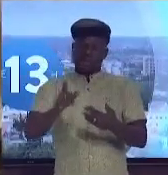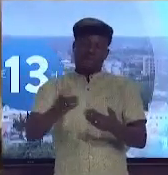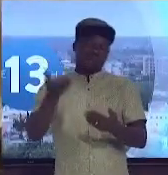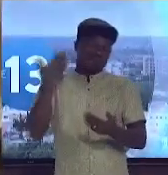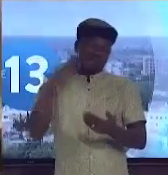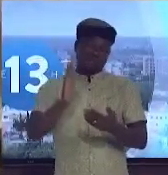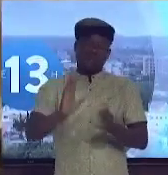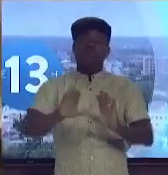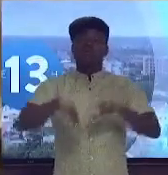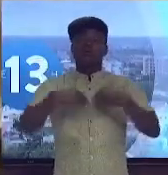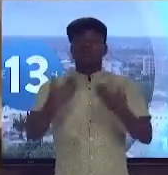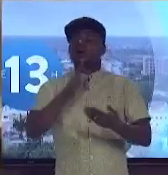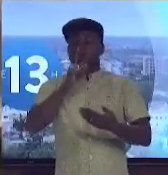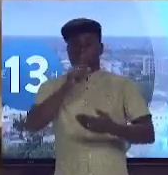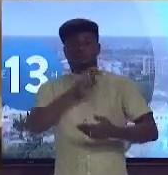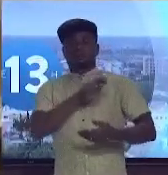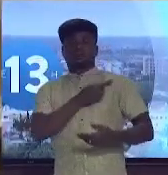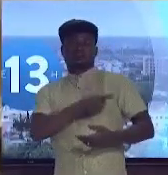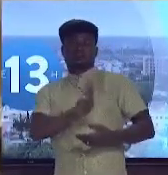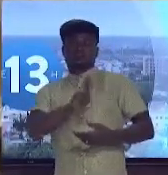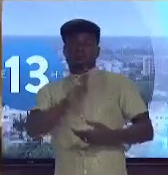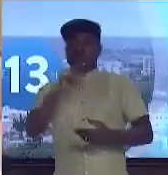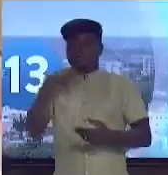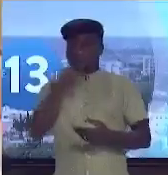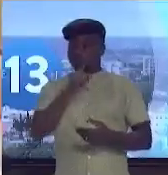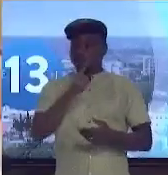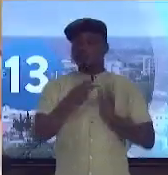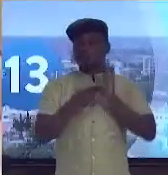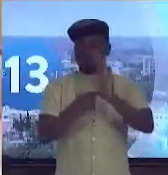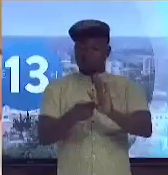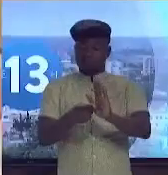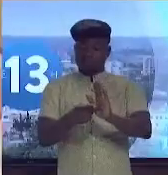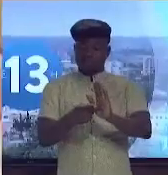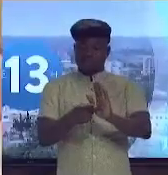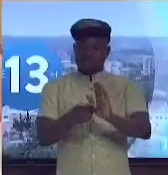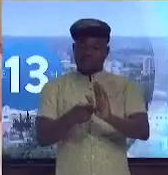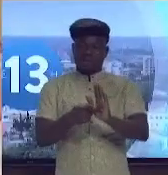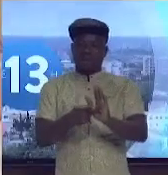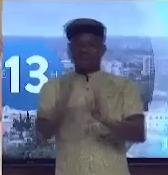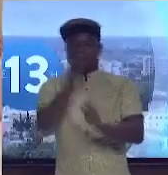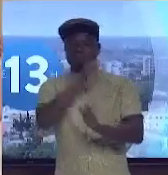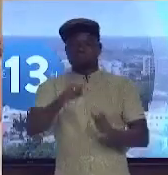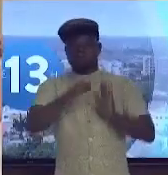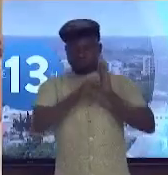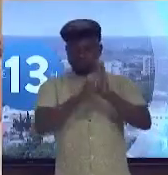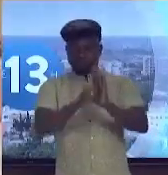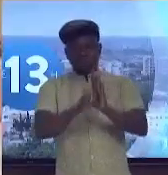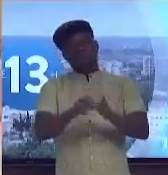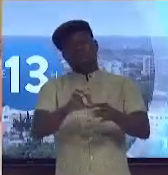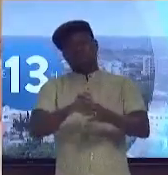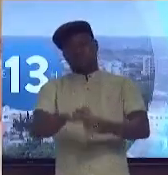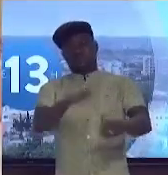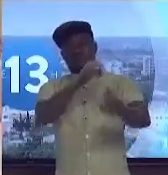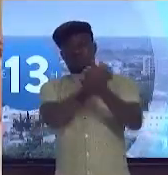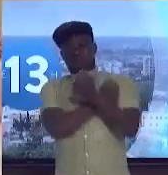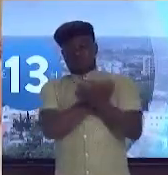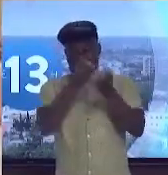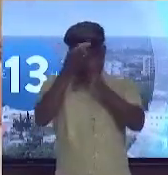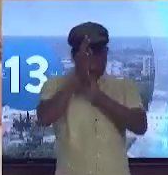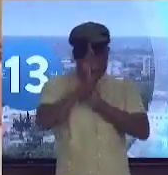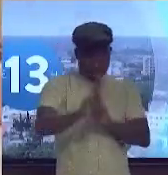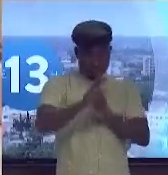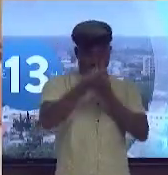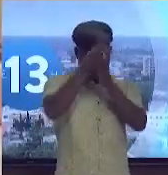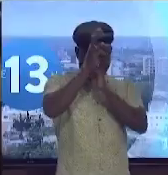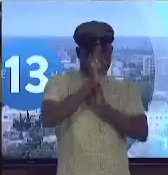sa religion qui était révélée. Donc c'est un signe de l'amour, de respect et l'obéissance